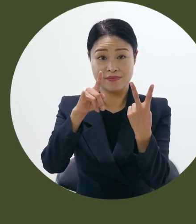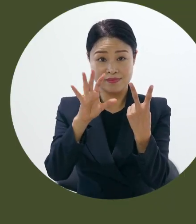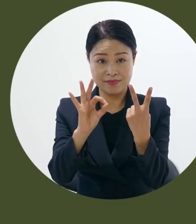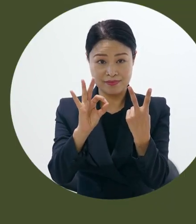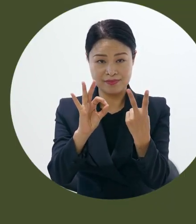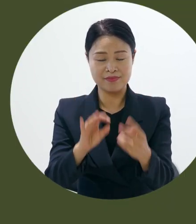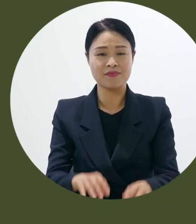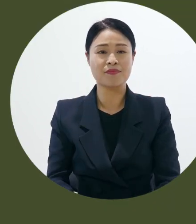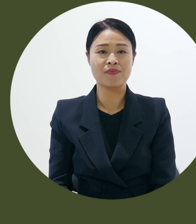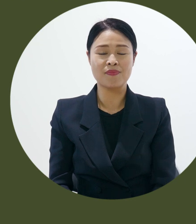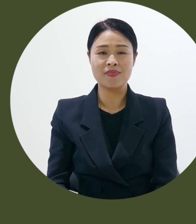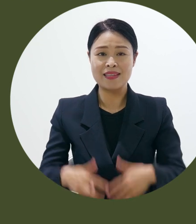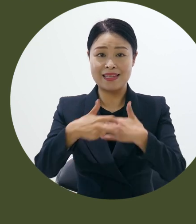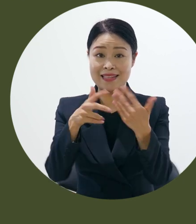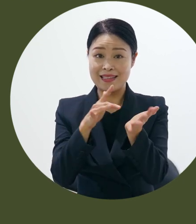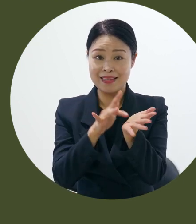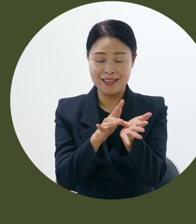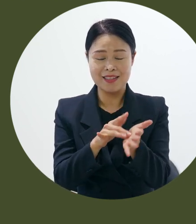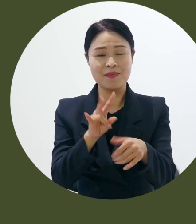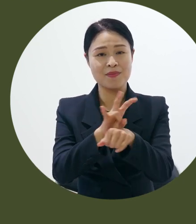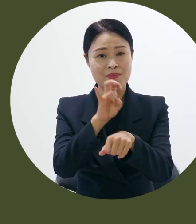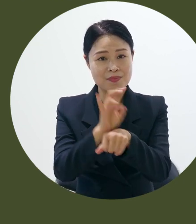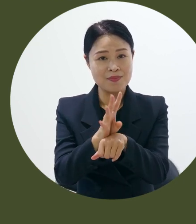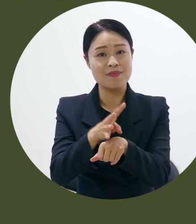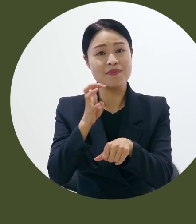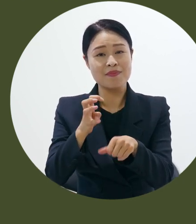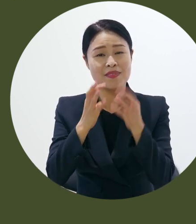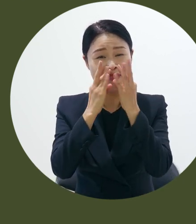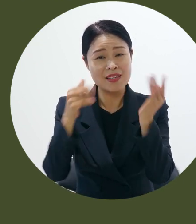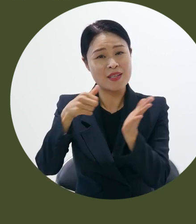(2장) 의약외품 안전정보의 이해.